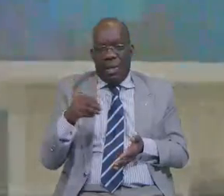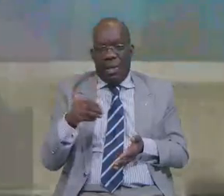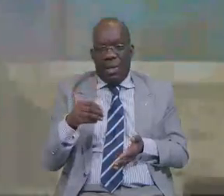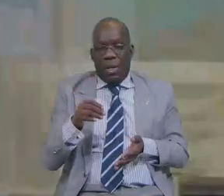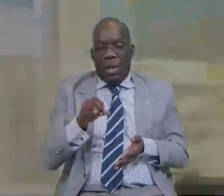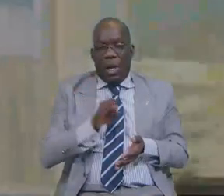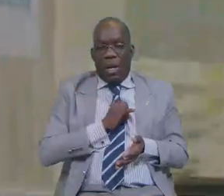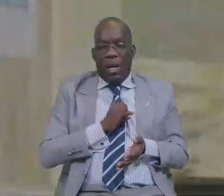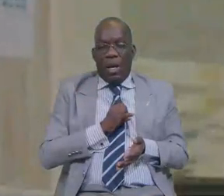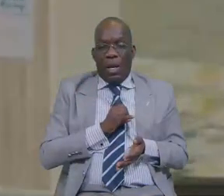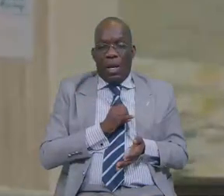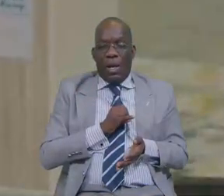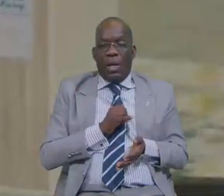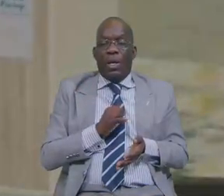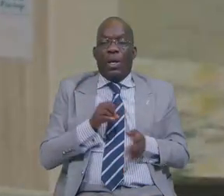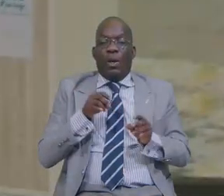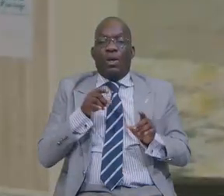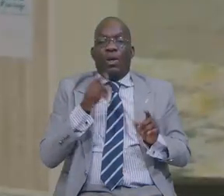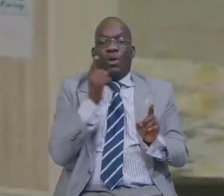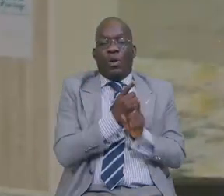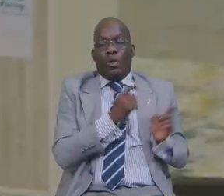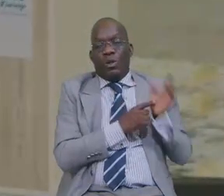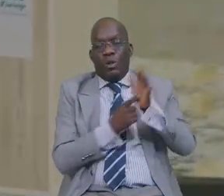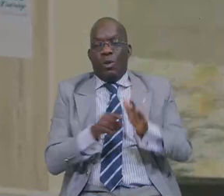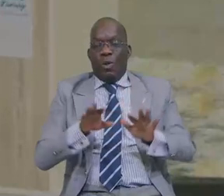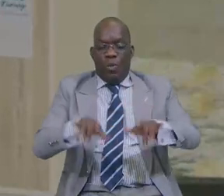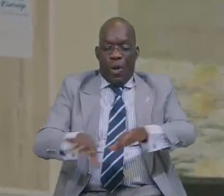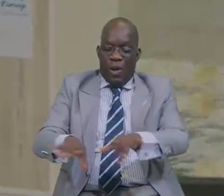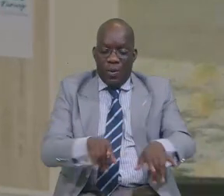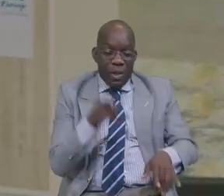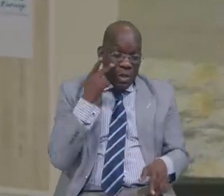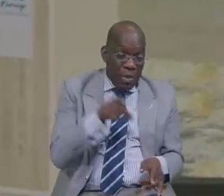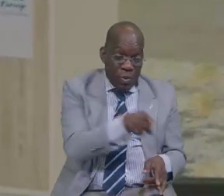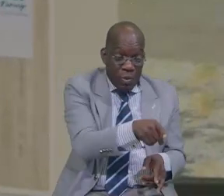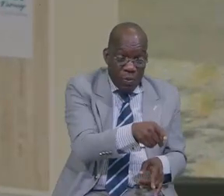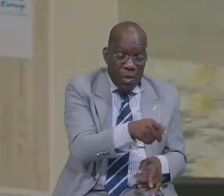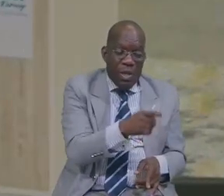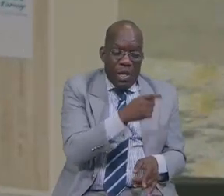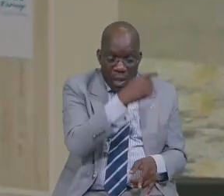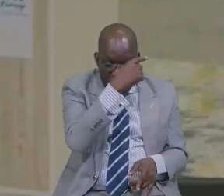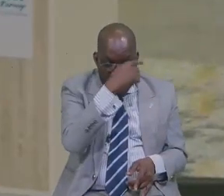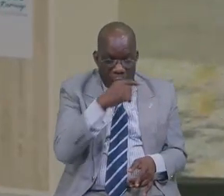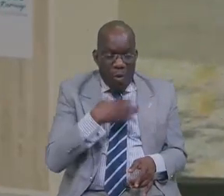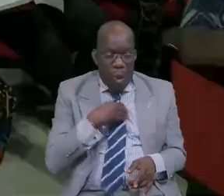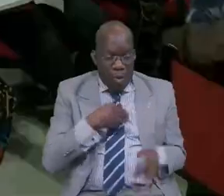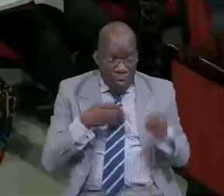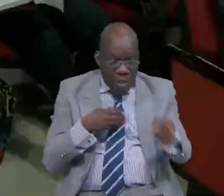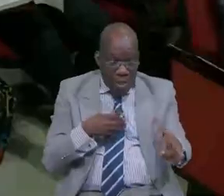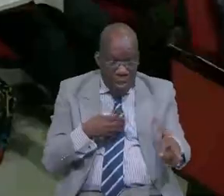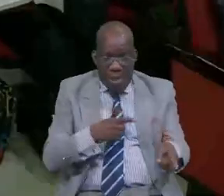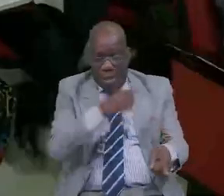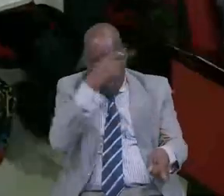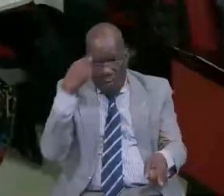J'ai juste fait référence au clavier de piano. Vous avez les blancs. Et vous avez aussi des touches noires.